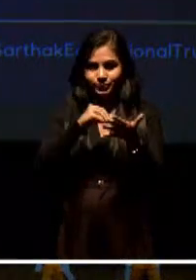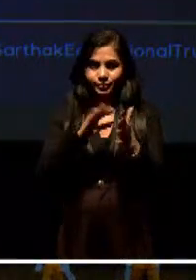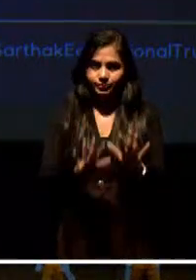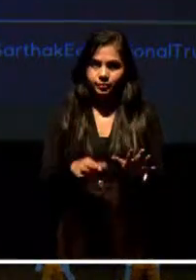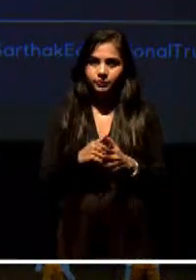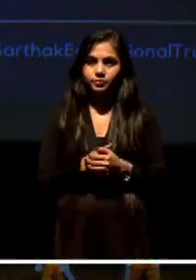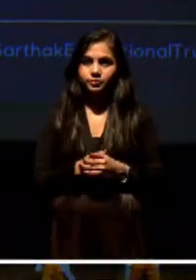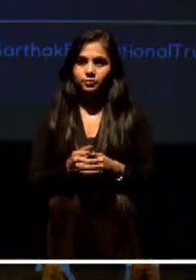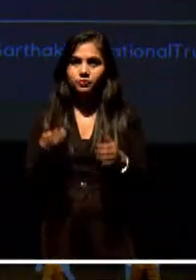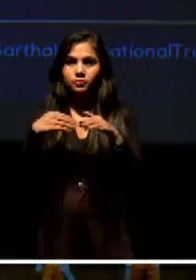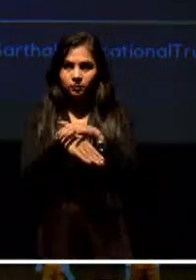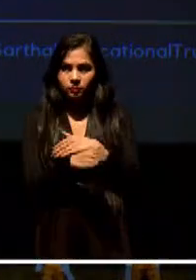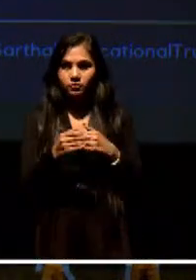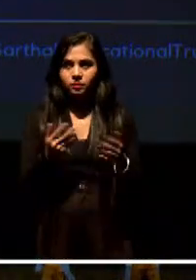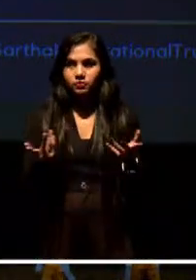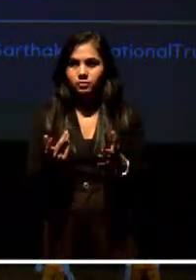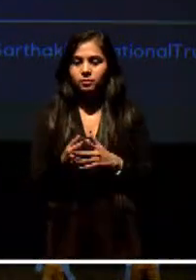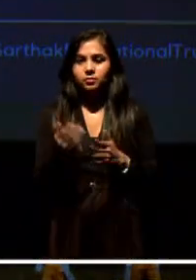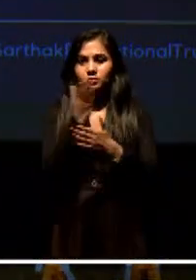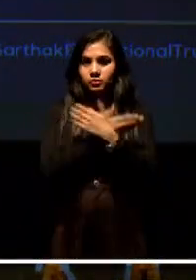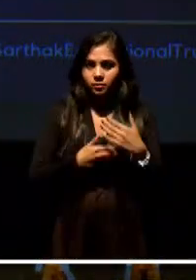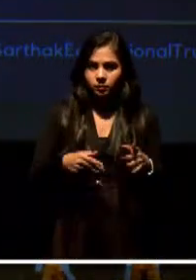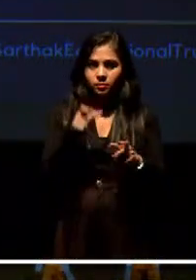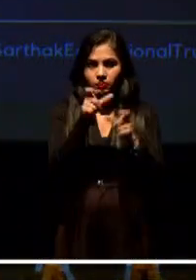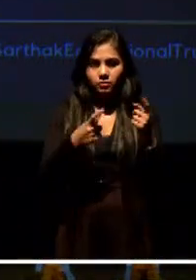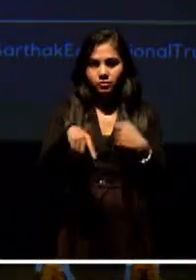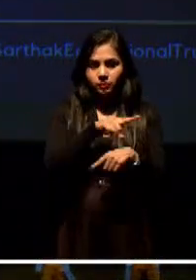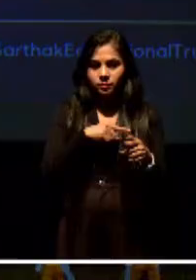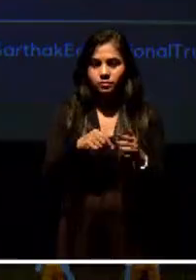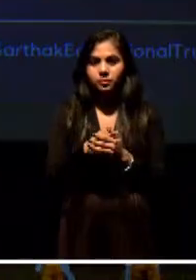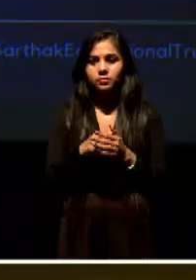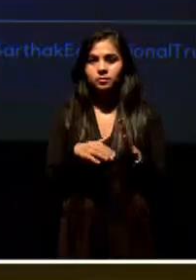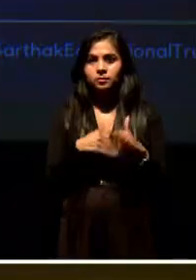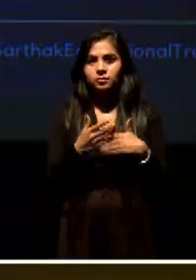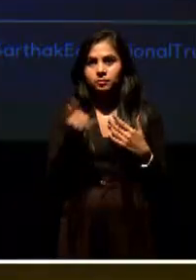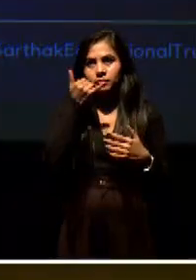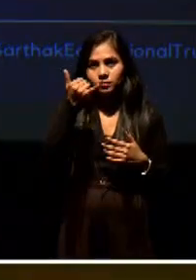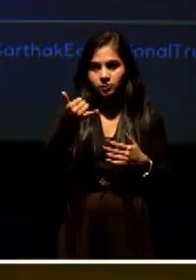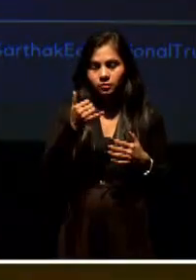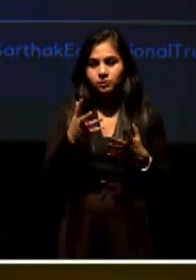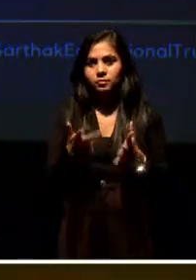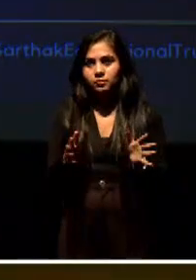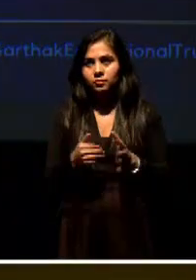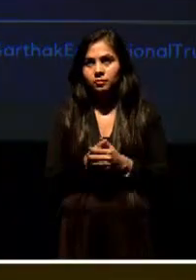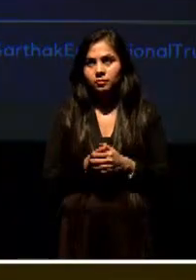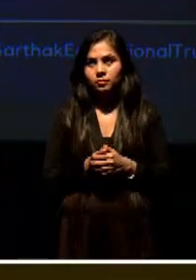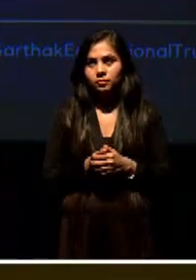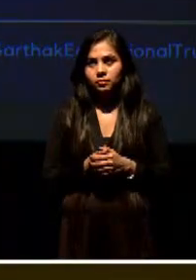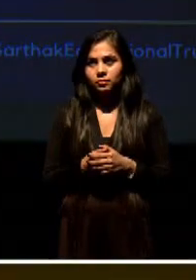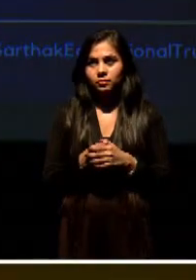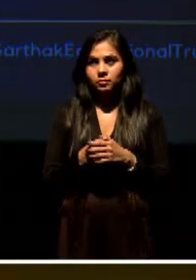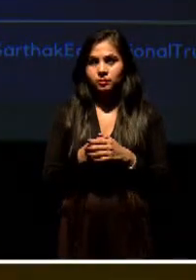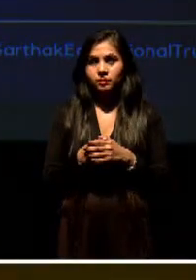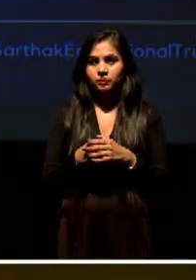उसमें डिसेबल पर्सन किसी एक फ़ोन नंबर पे कॉल करके उधर एक आप समझ लो जीपीटी